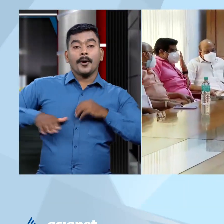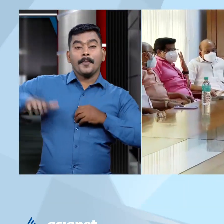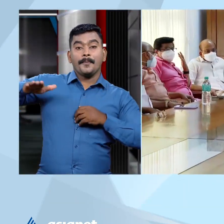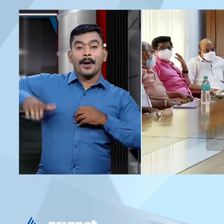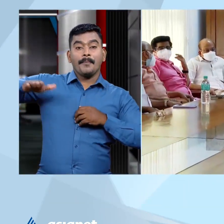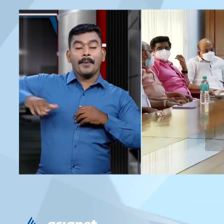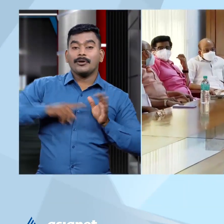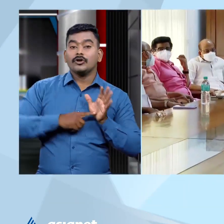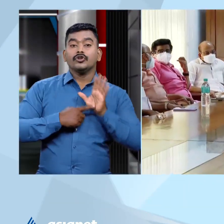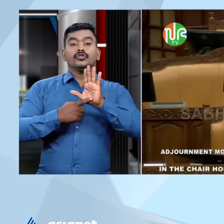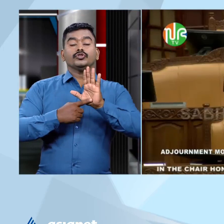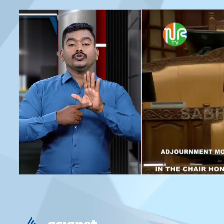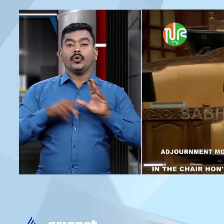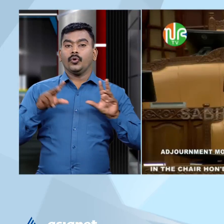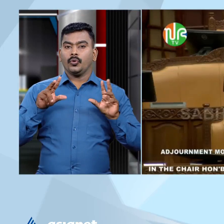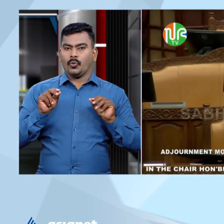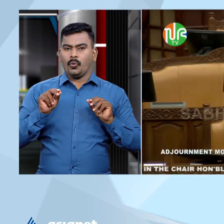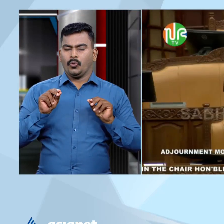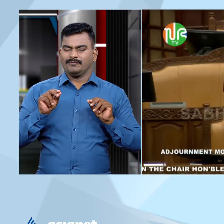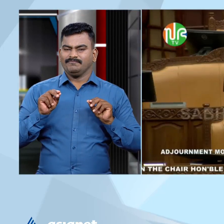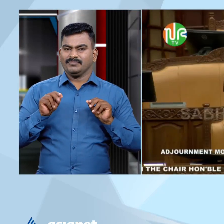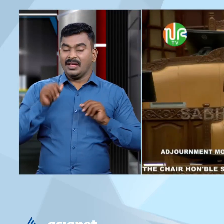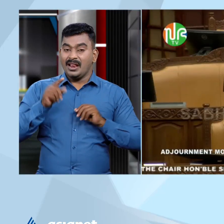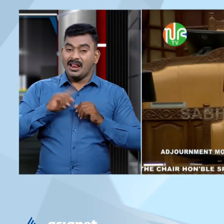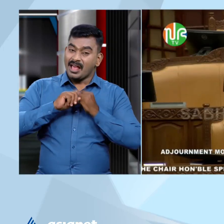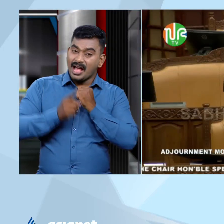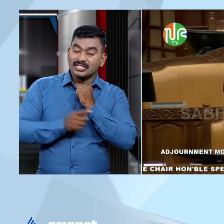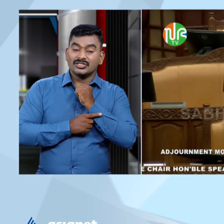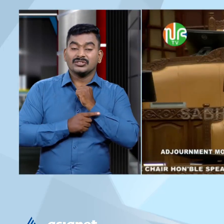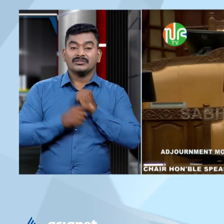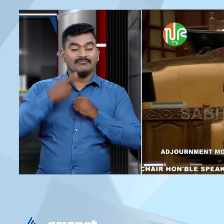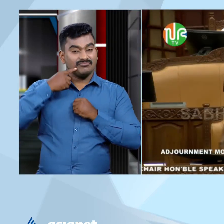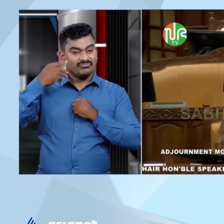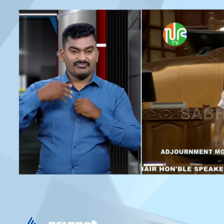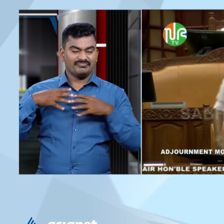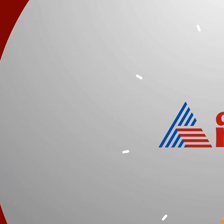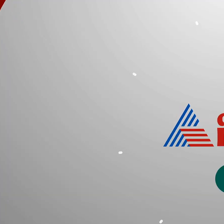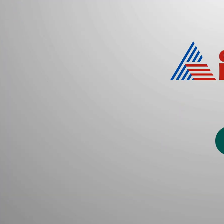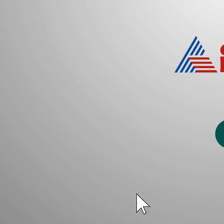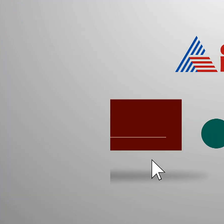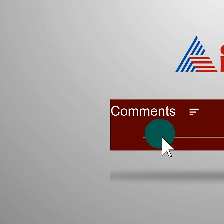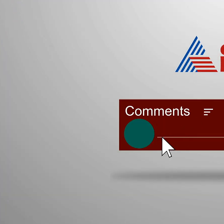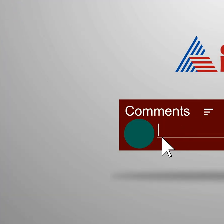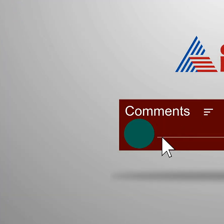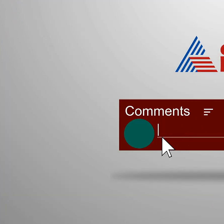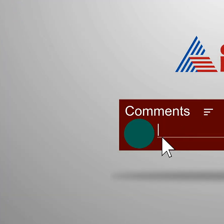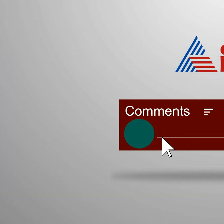തിരിച്ചടിക്കുമെന്ന് നിർബന്ധം പിടിച്ചതോടെയായിരുന്നു ഒടുവിൽ പിന്മാറ്റം. ഈശാന ന്യൂസ്, തിരുവനന്തപുരം.